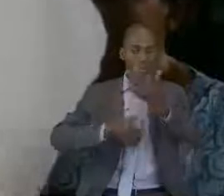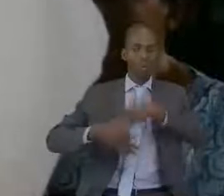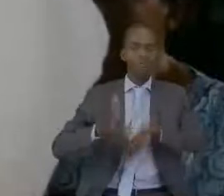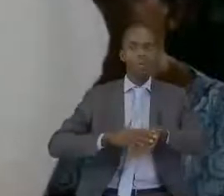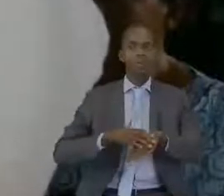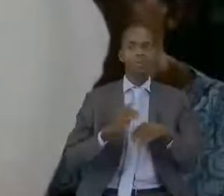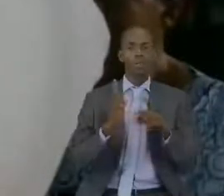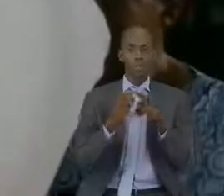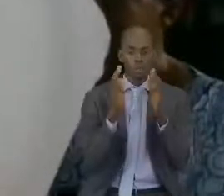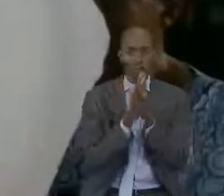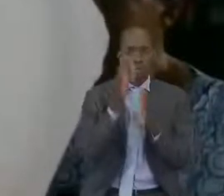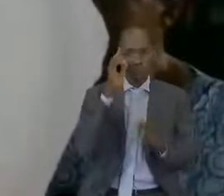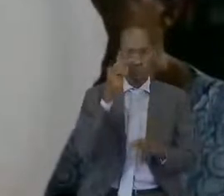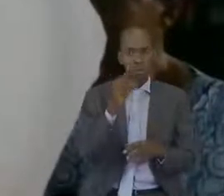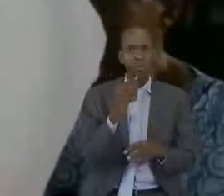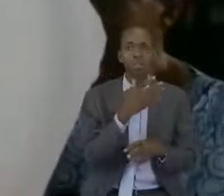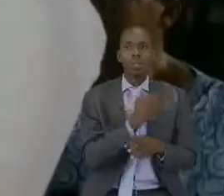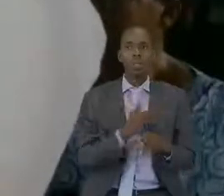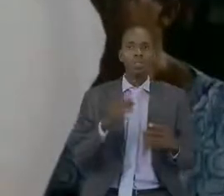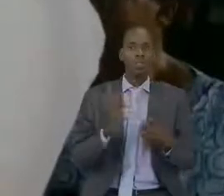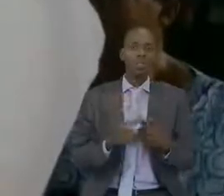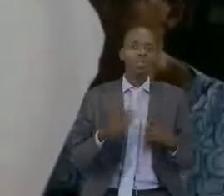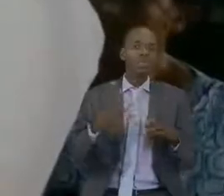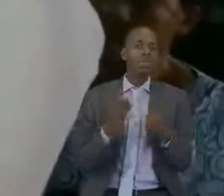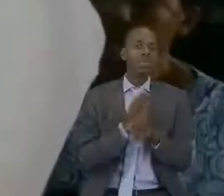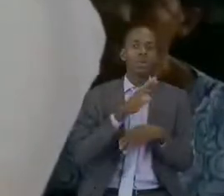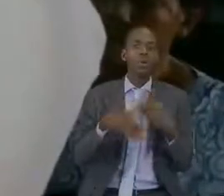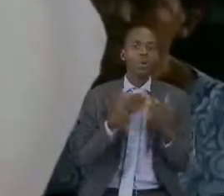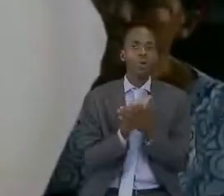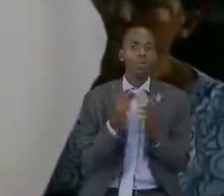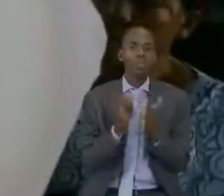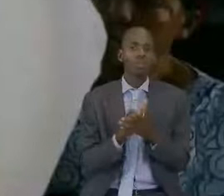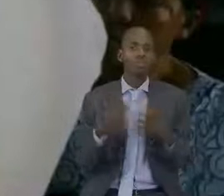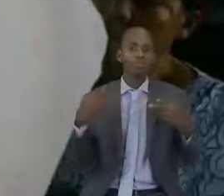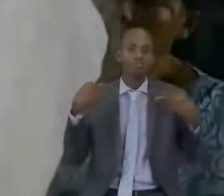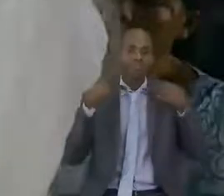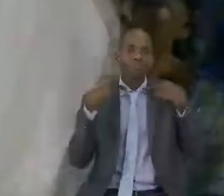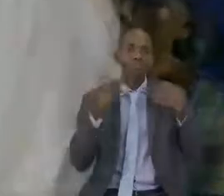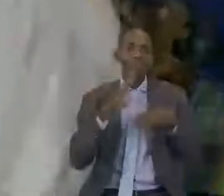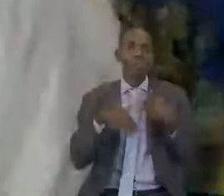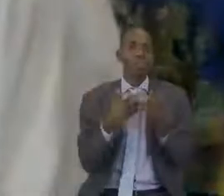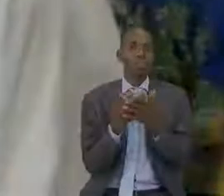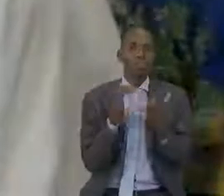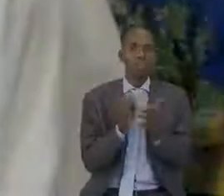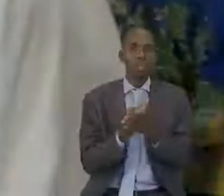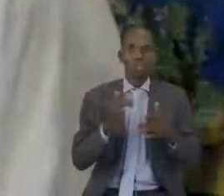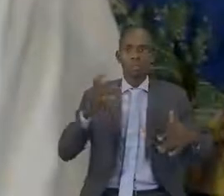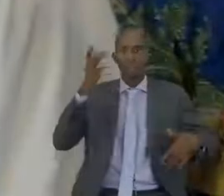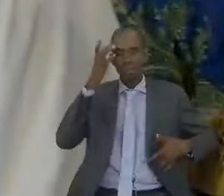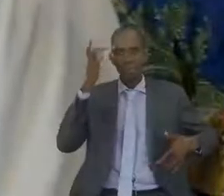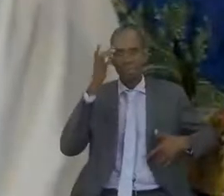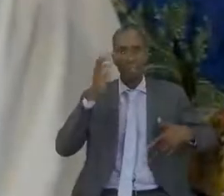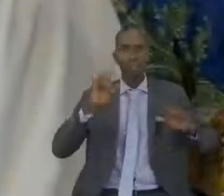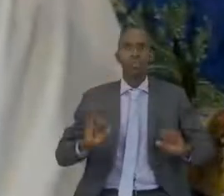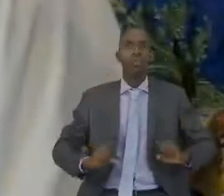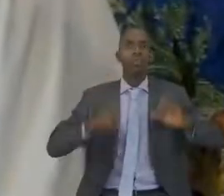Je reviendrai prier pour vous. Et tous les jougs, les infirmités, les maladies seront